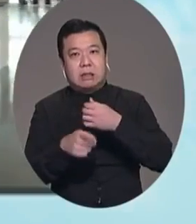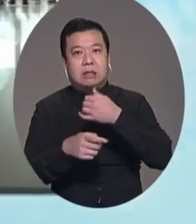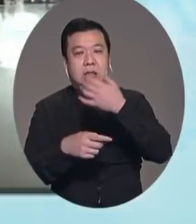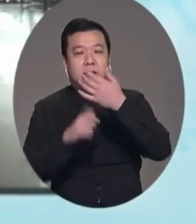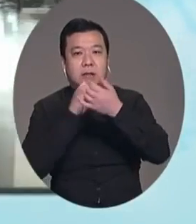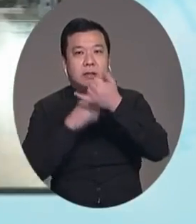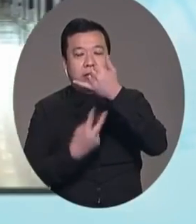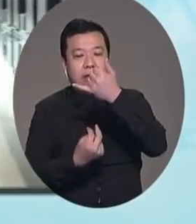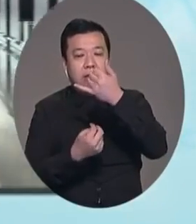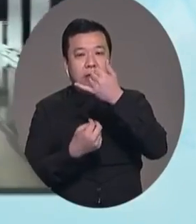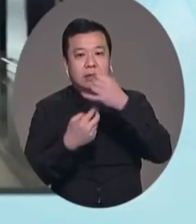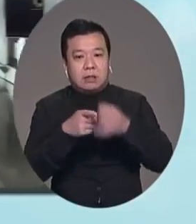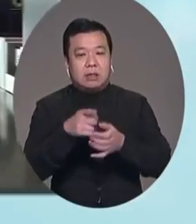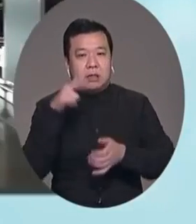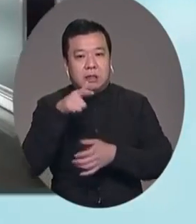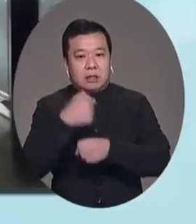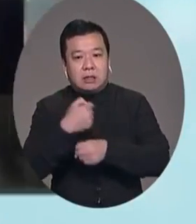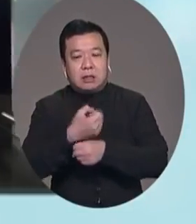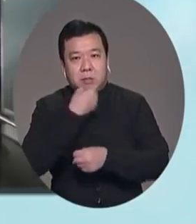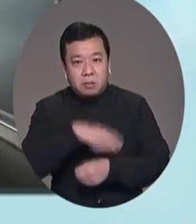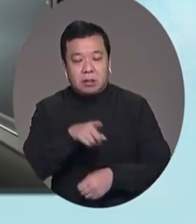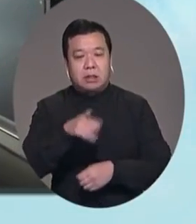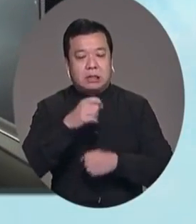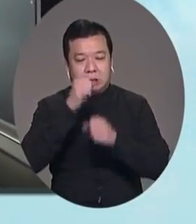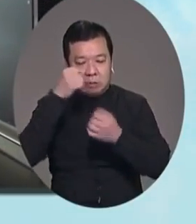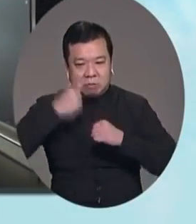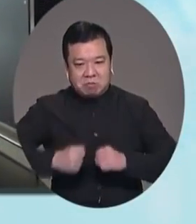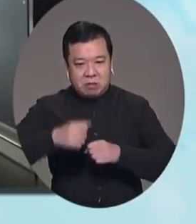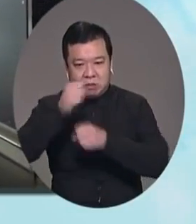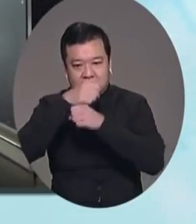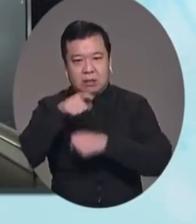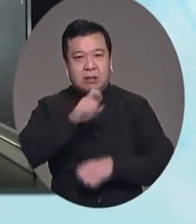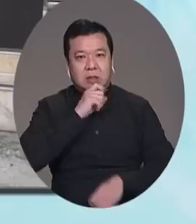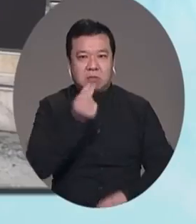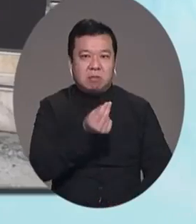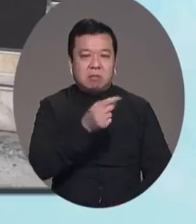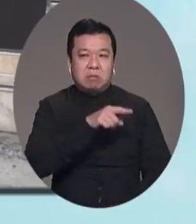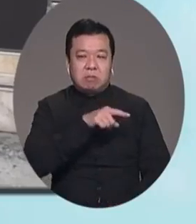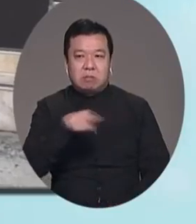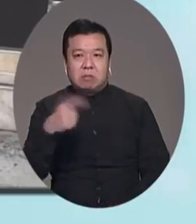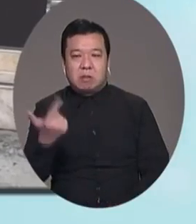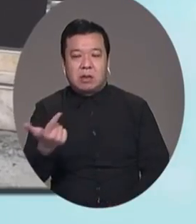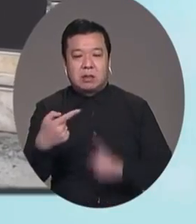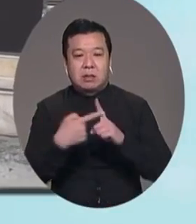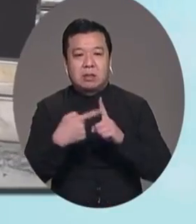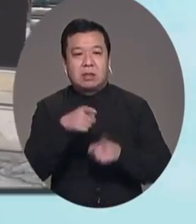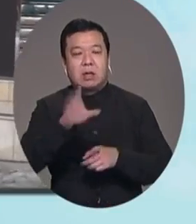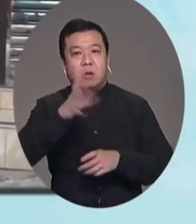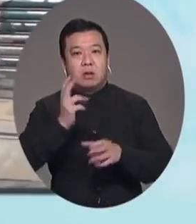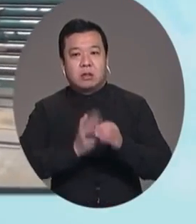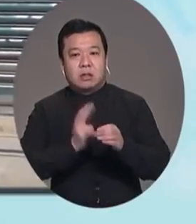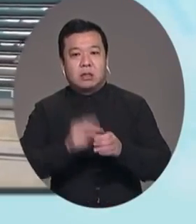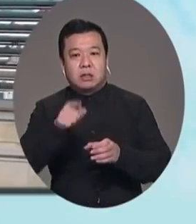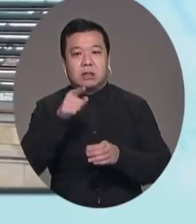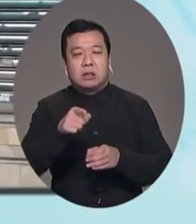經在機場工作的人都要強制檢測，估計涉及7至8萬人。至於男患者居住的黃大仙